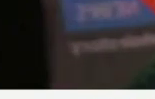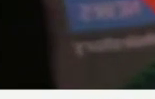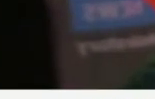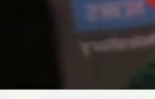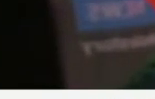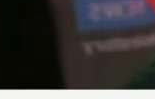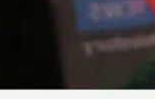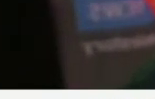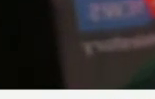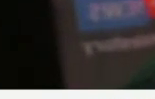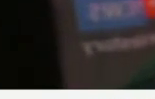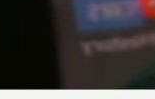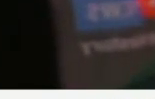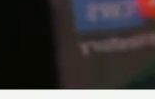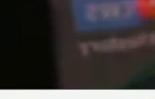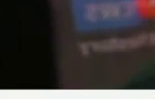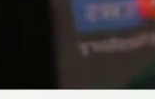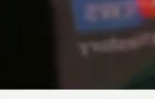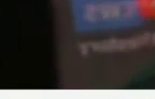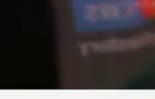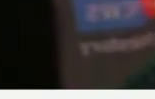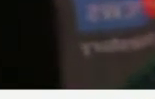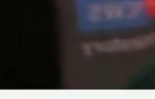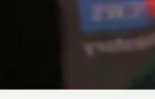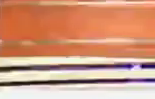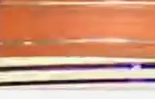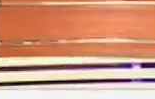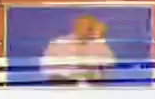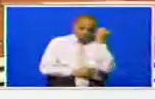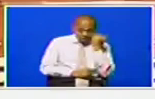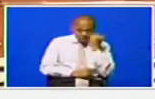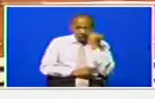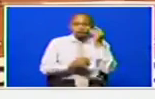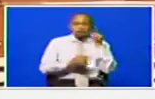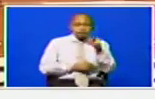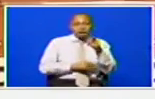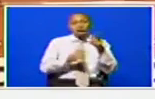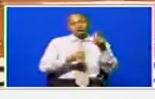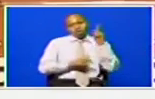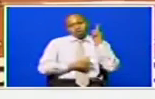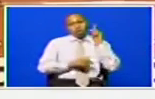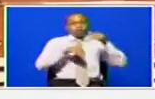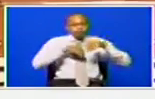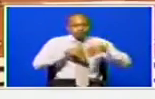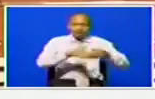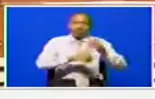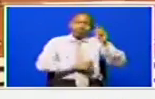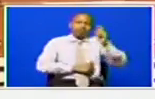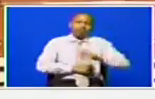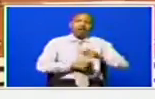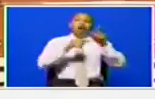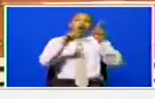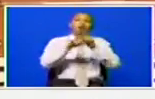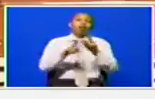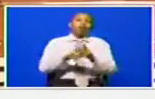maneno, na kwenda zake kufululiza hadi mahakamani. Akifika mahakamani basi sheria inachukua mkondo wake, na ikisema